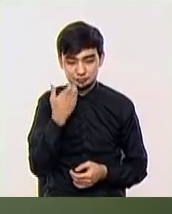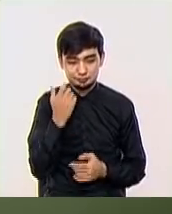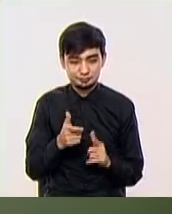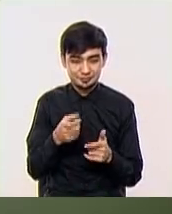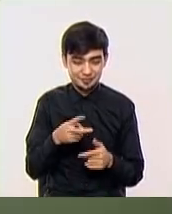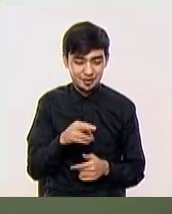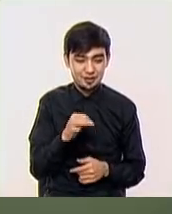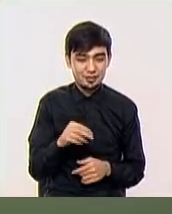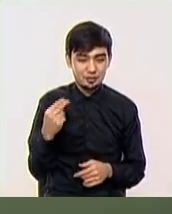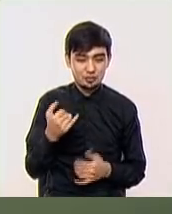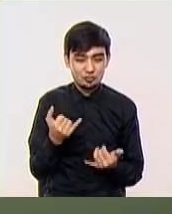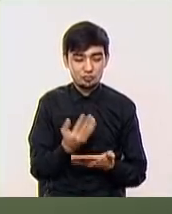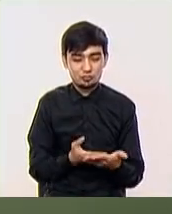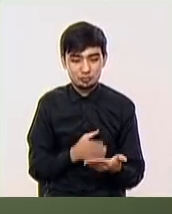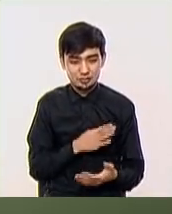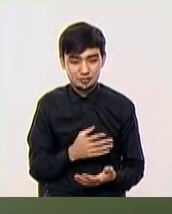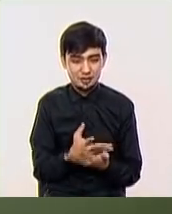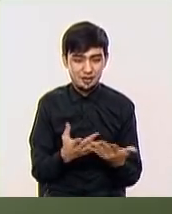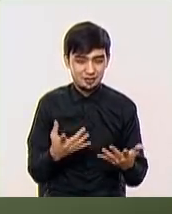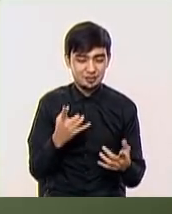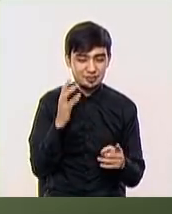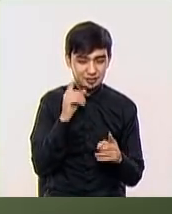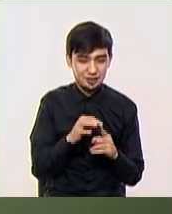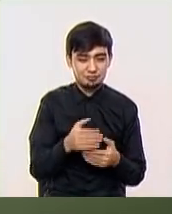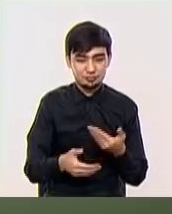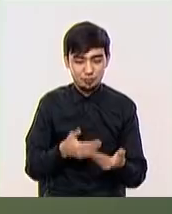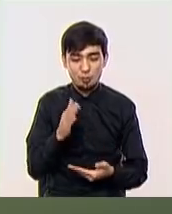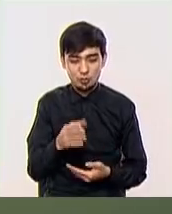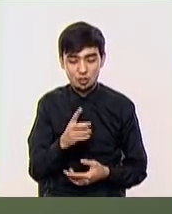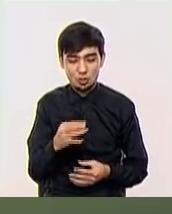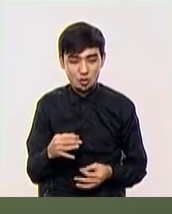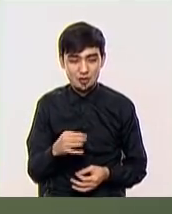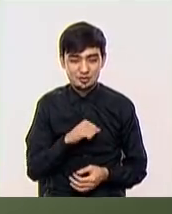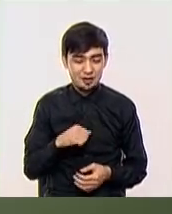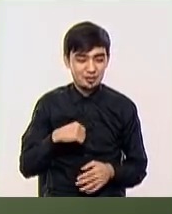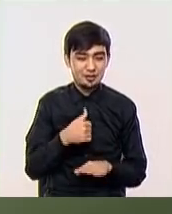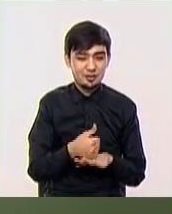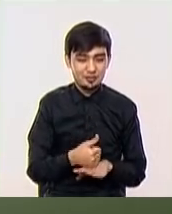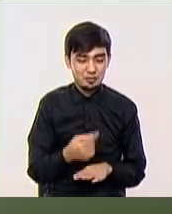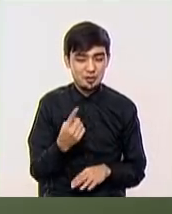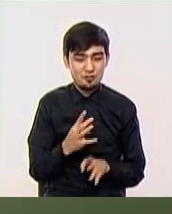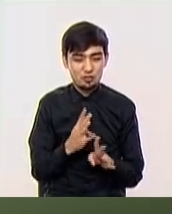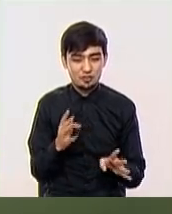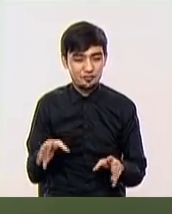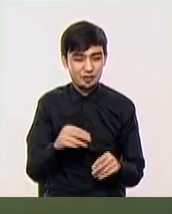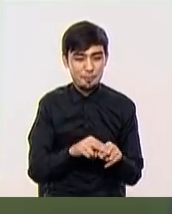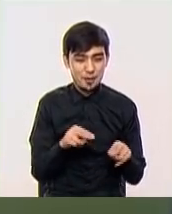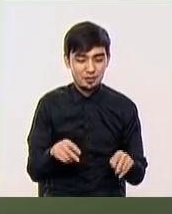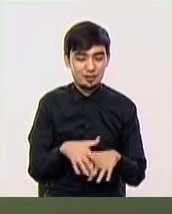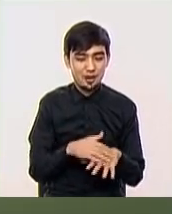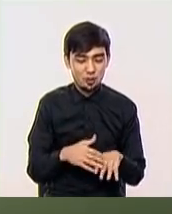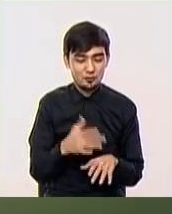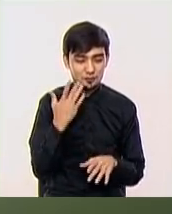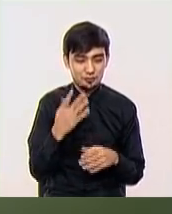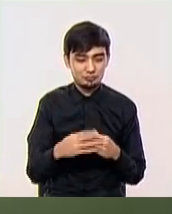Jenemler bugün prensiden sundu. Birinci adamlar bolat. Bırak niye ki z birinci den mesela eğer partiye halka жақында